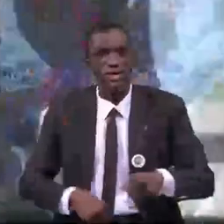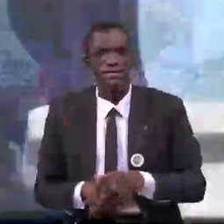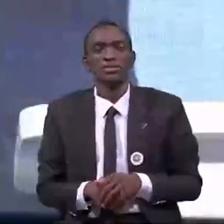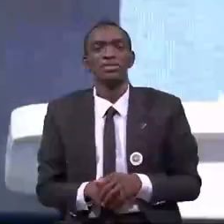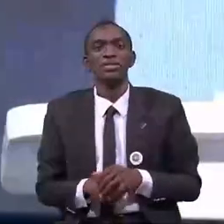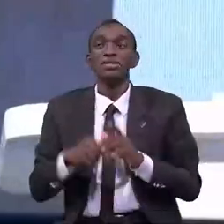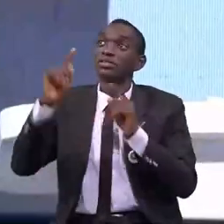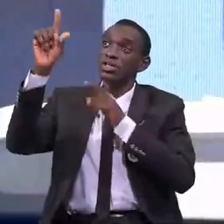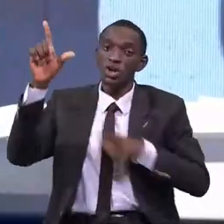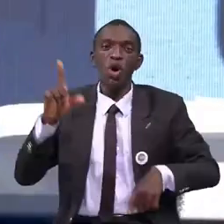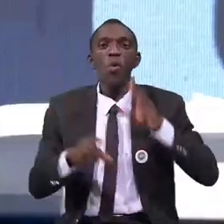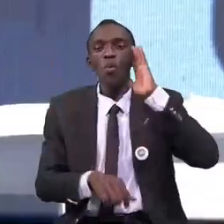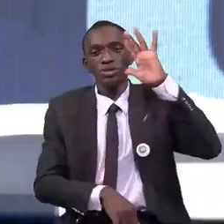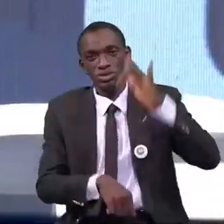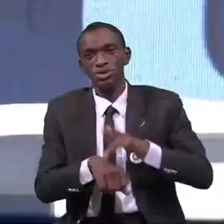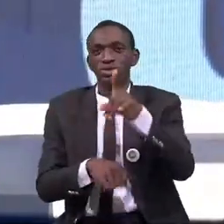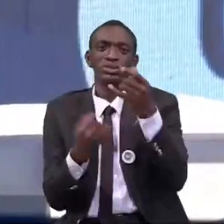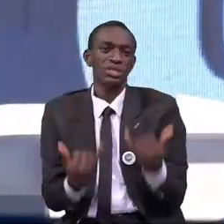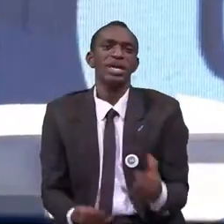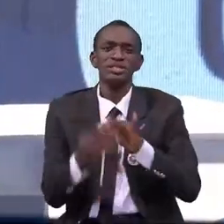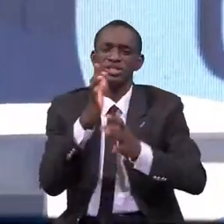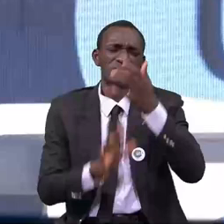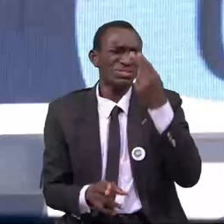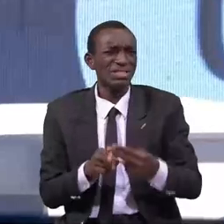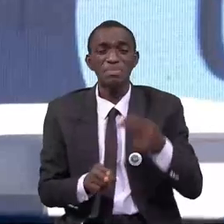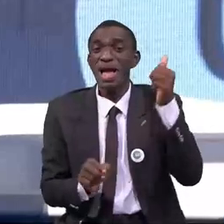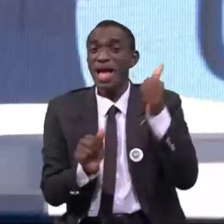peux le vous touchera ce